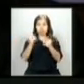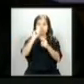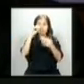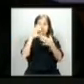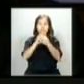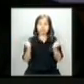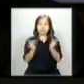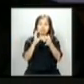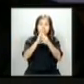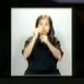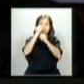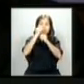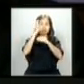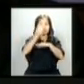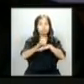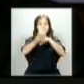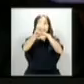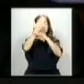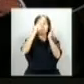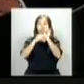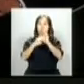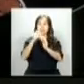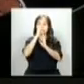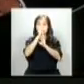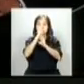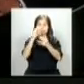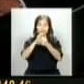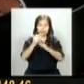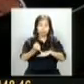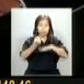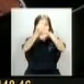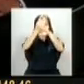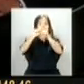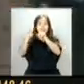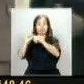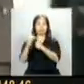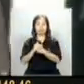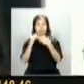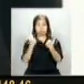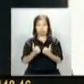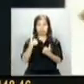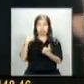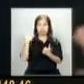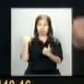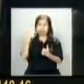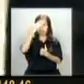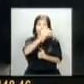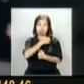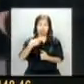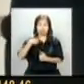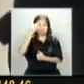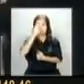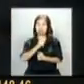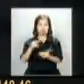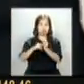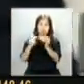ฉนวนกาซาลงเพื่อให้สิ่งจำเป็นต่างๆสามารถส่งเข้าไปในฉนวนกาซาได้แต่ทูตอิสราเอลกล่าวว่าการปิดกั้นพรมแ